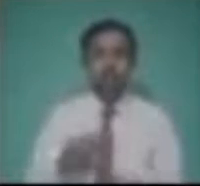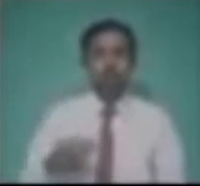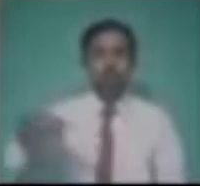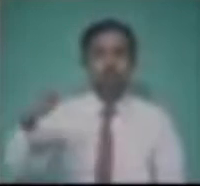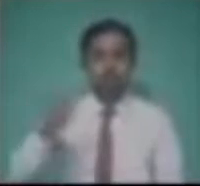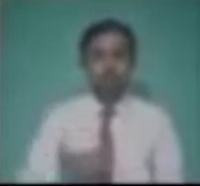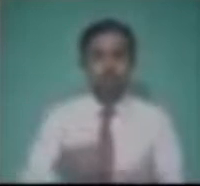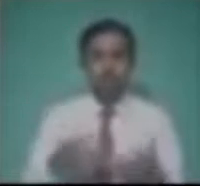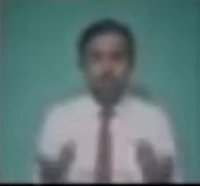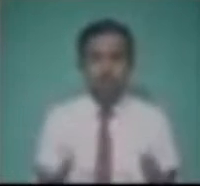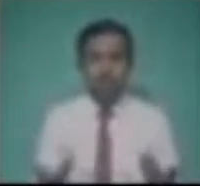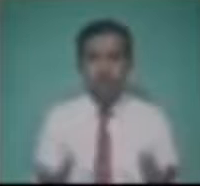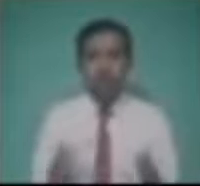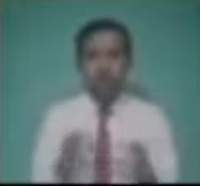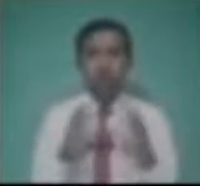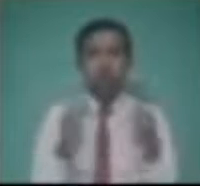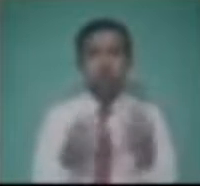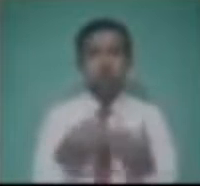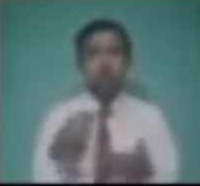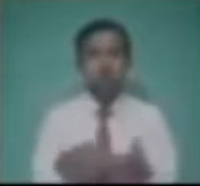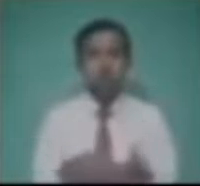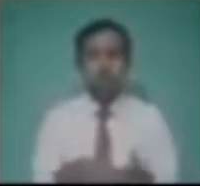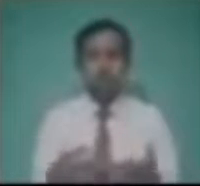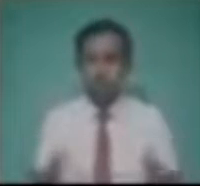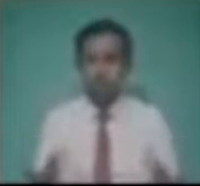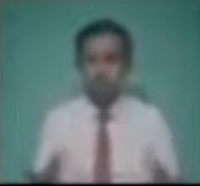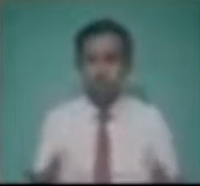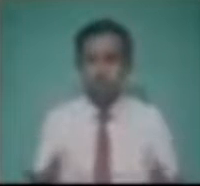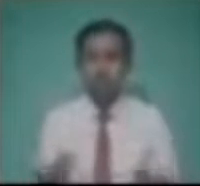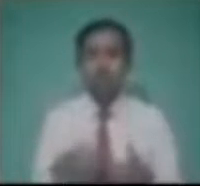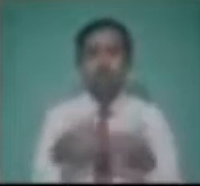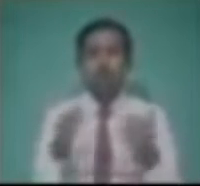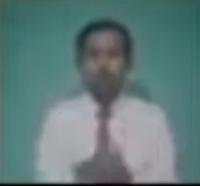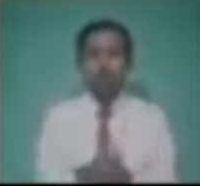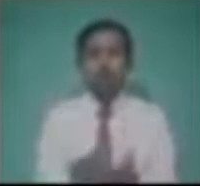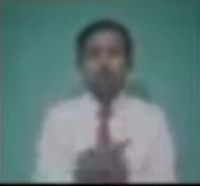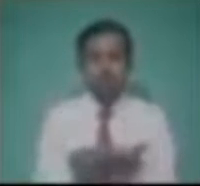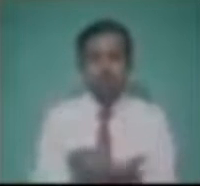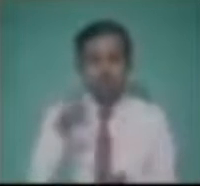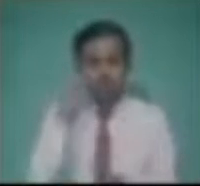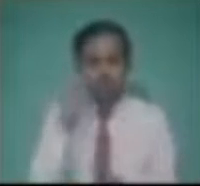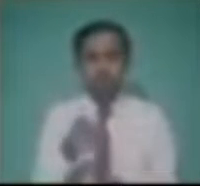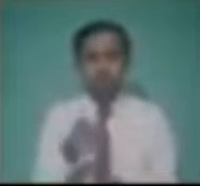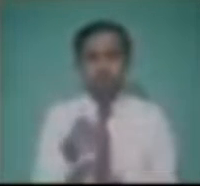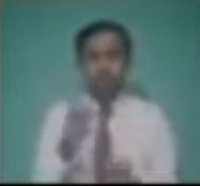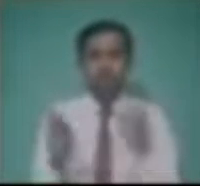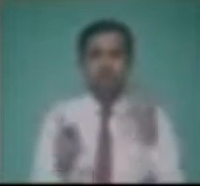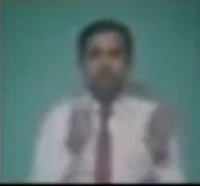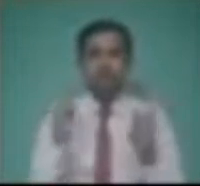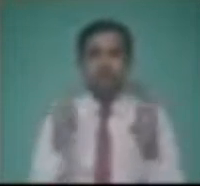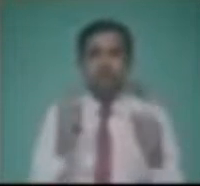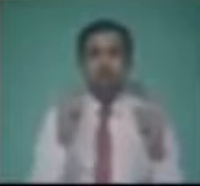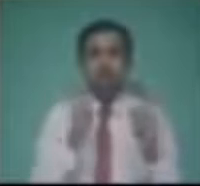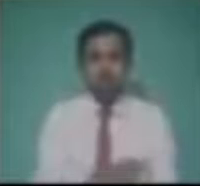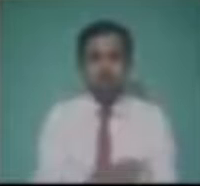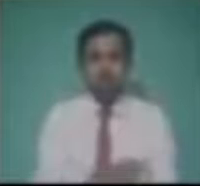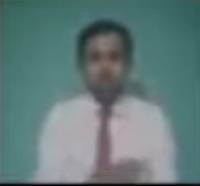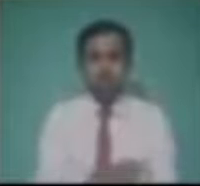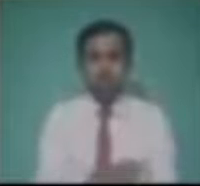නැහැ. එතකොට ඒගොල්ලන්ට පවුල් නඩත්තු කරන්න බෑ. මේ හැමදේම තමුන්නාසෙලා තේරුම් ගන්න. සංචාර ක්ෂේත්‍රයේ කඩන්